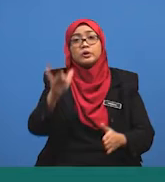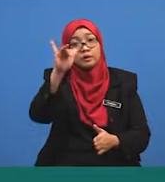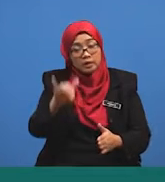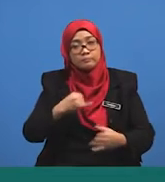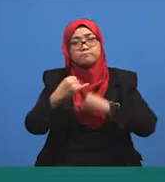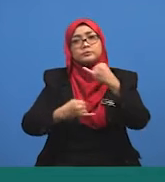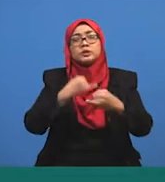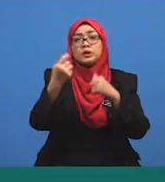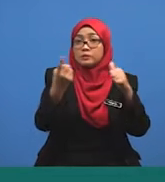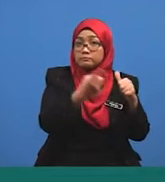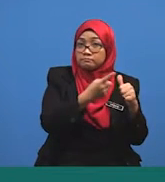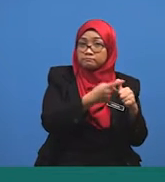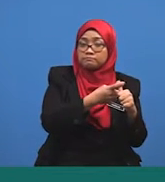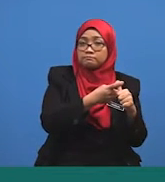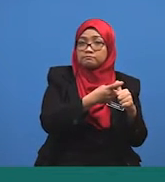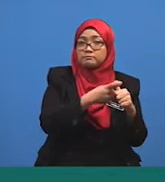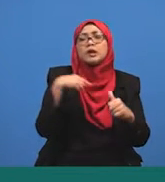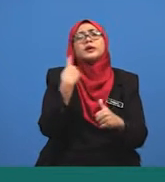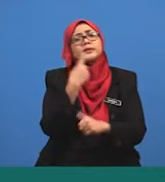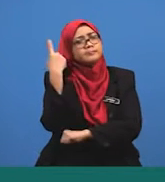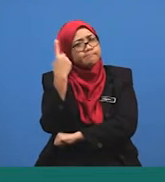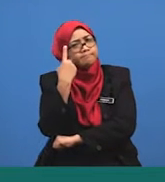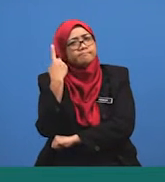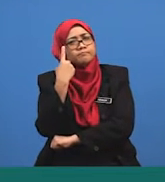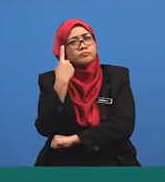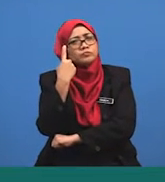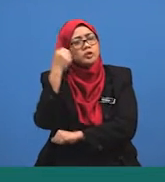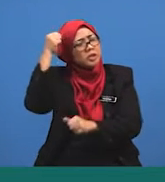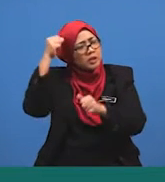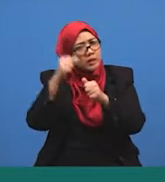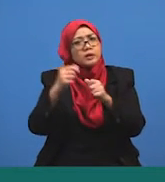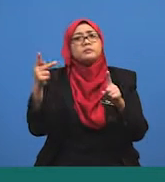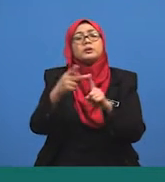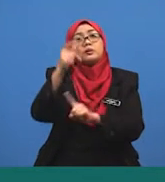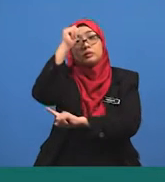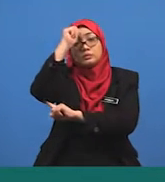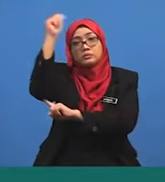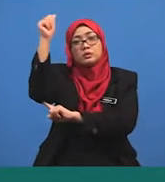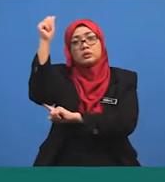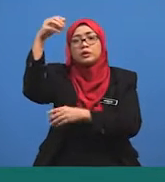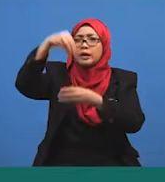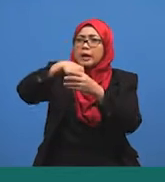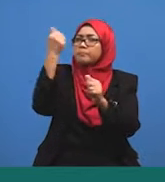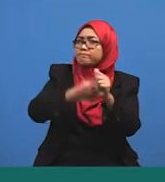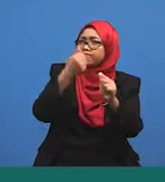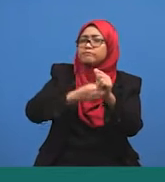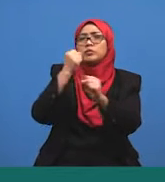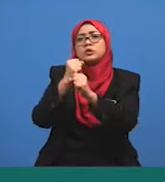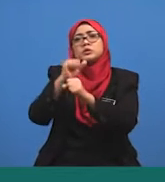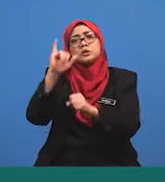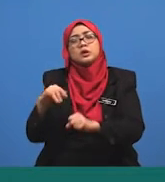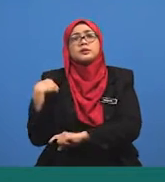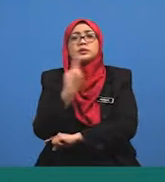ialah, yang pertamanya, kita perlu sentiasa mengingati Allah Subhanahu Wa Taala dalam setiap pekerjaan yang